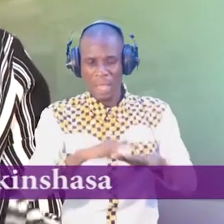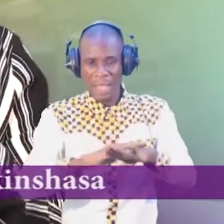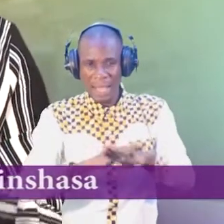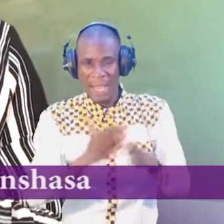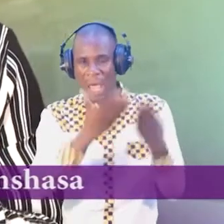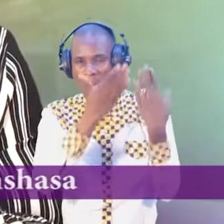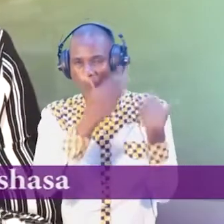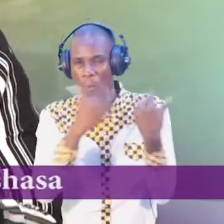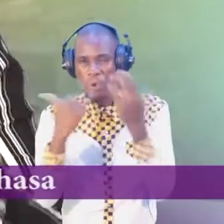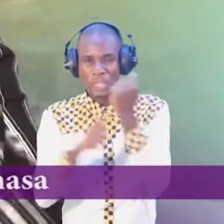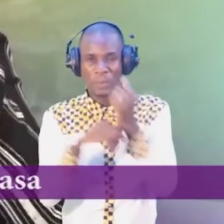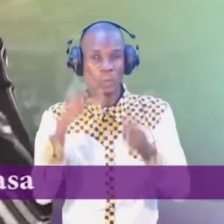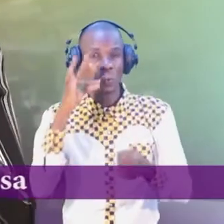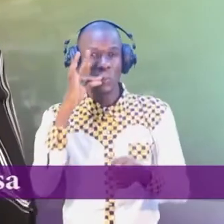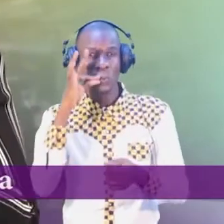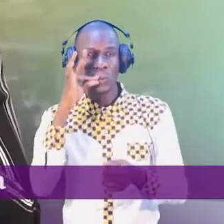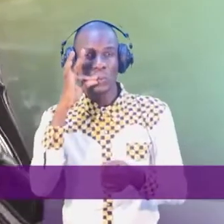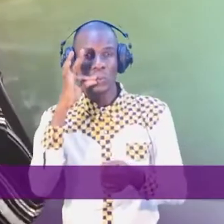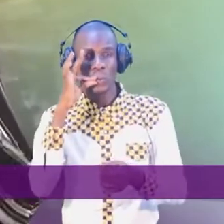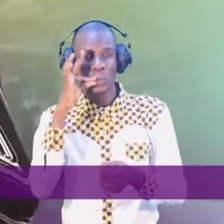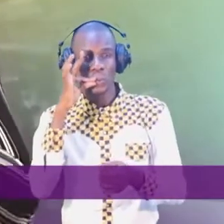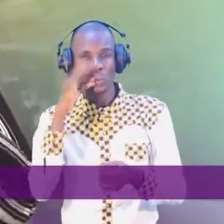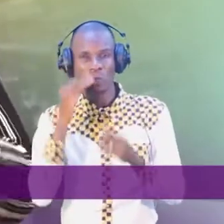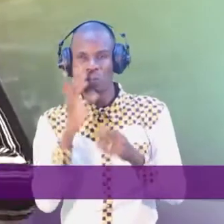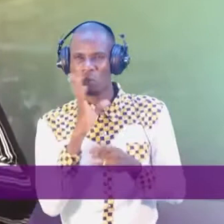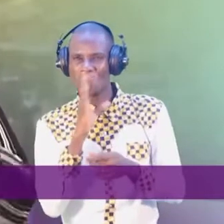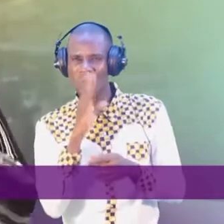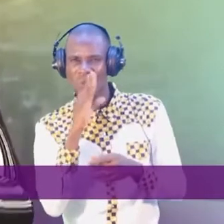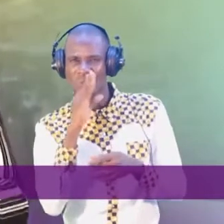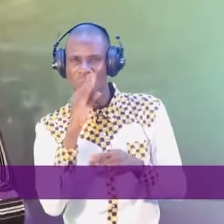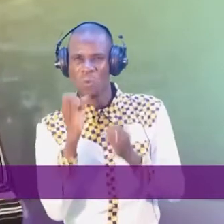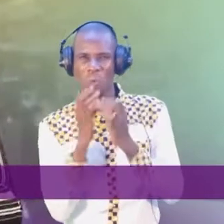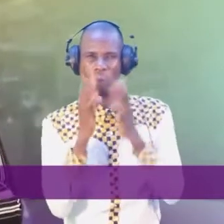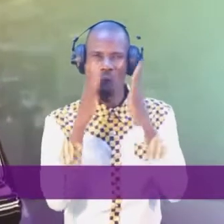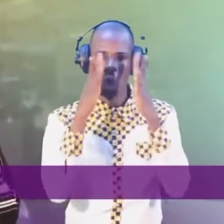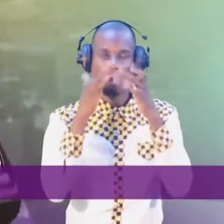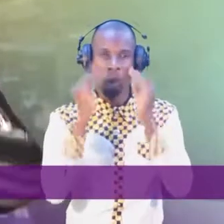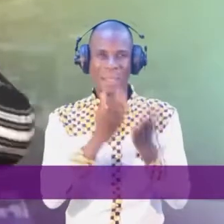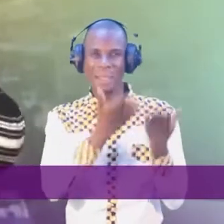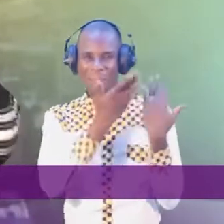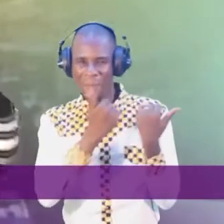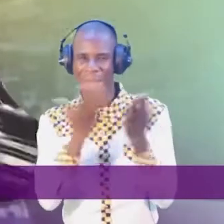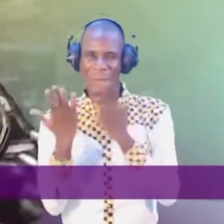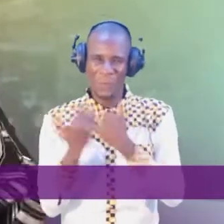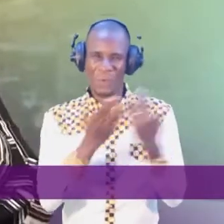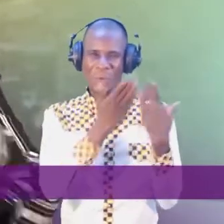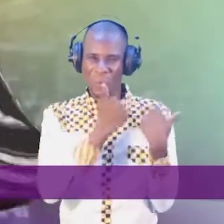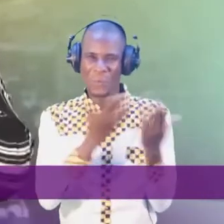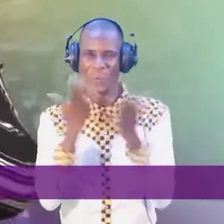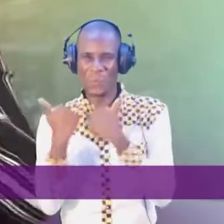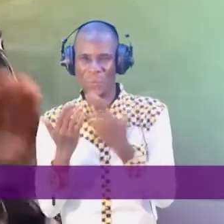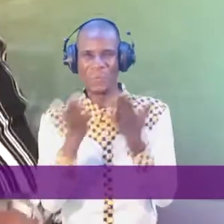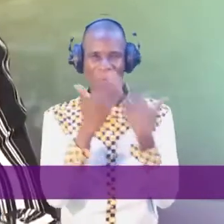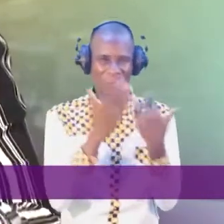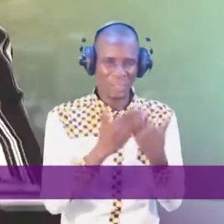Bosala ngala sisa wana mbala misatu mokolo na mokolo eko yeba na kukitsa posa oyo ya komela.